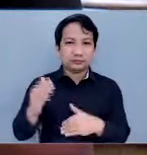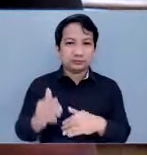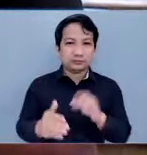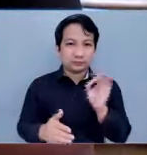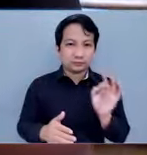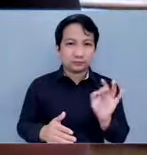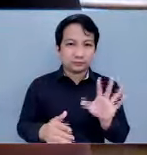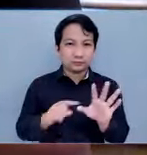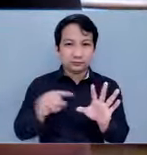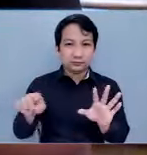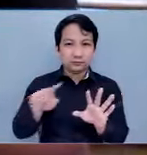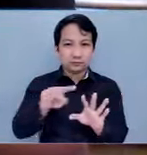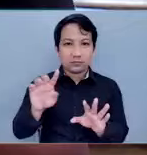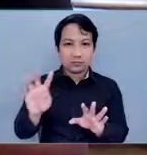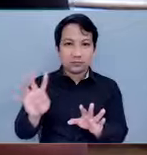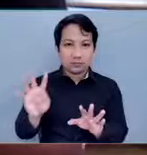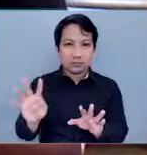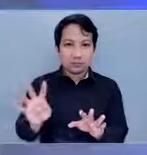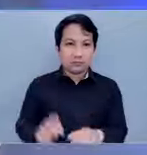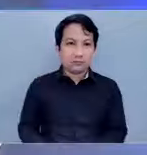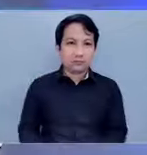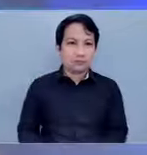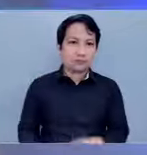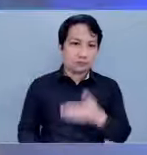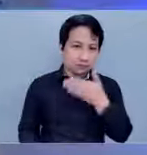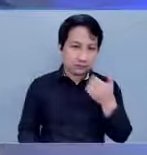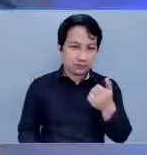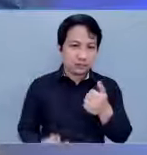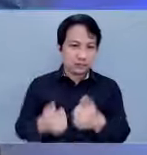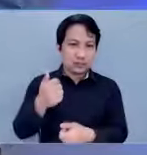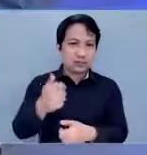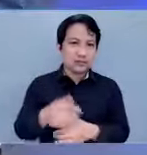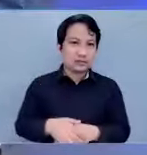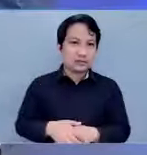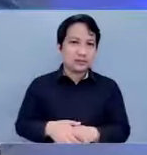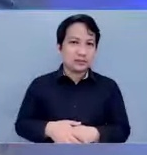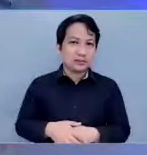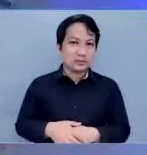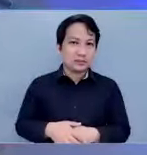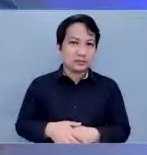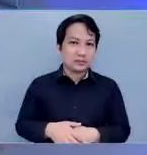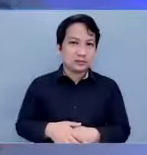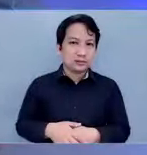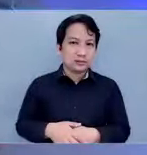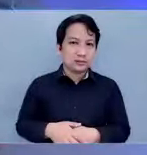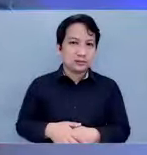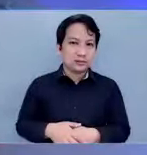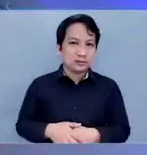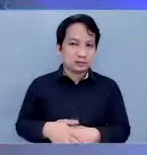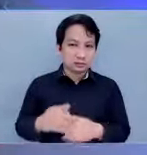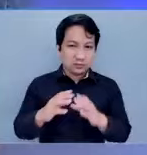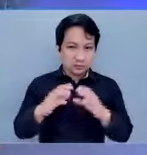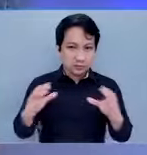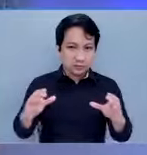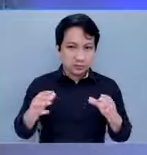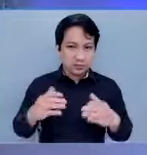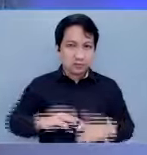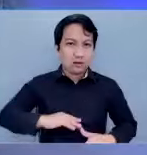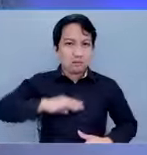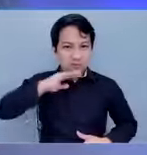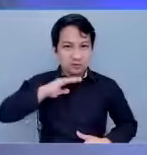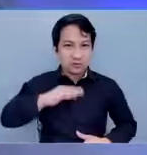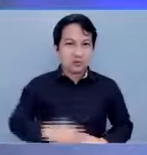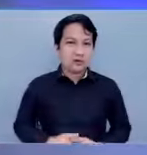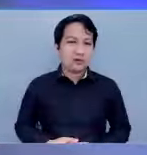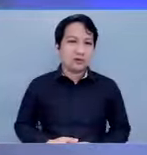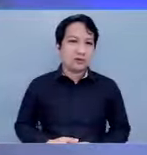to 140. Ay! Yung mga bestseller po namin. Sulit yun kasi sobrang laki niya. At isang bulit. So busog ka talaga. At saka